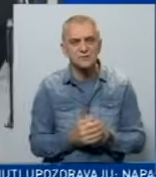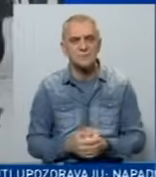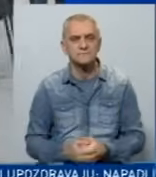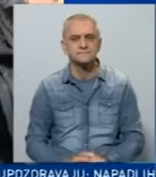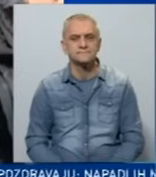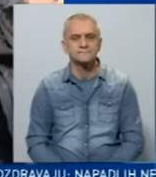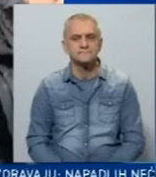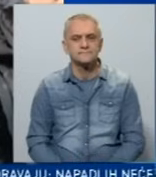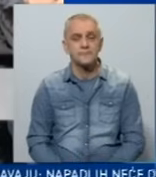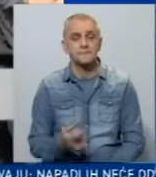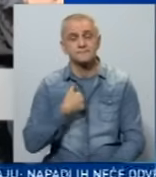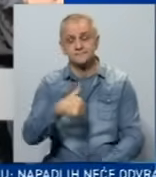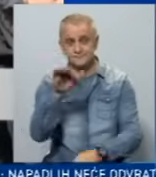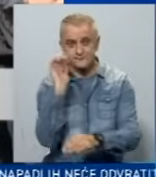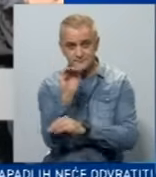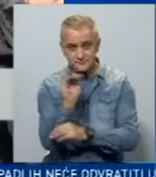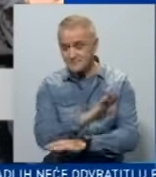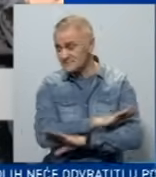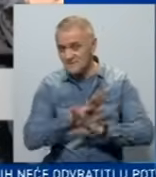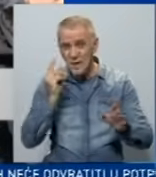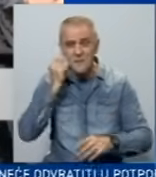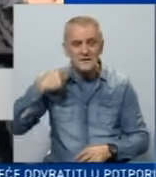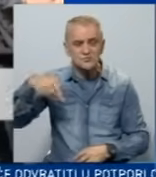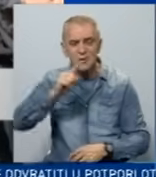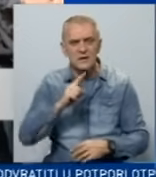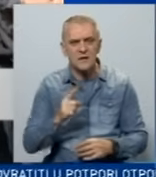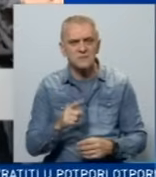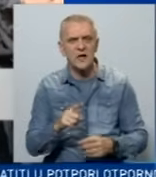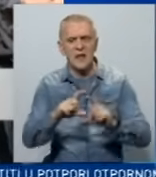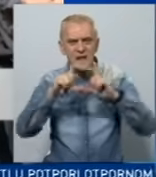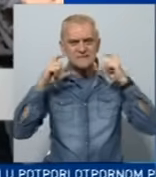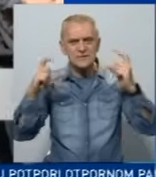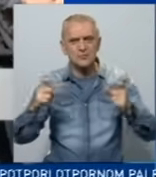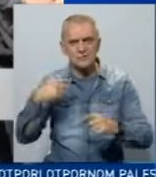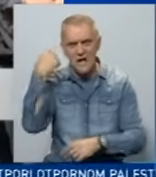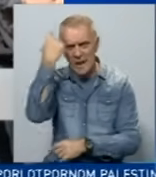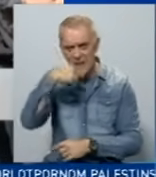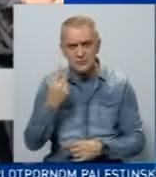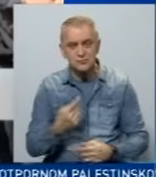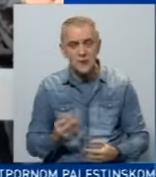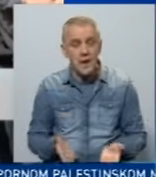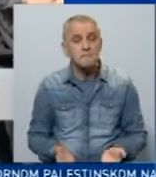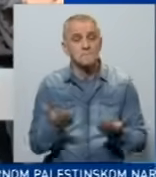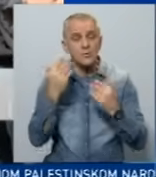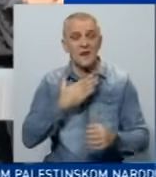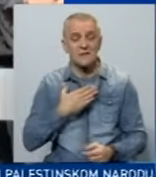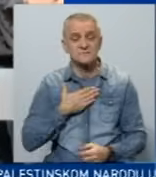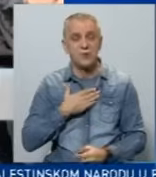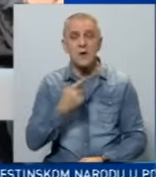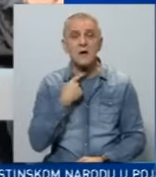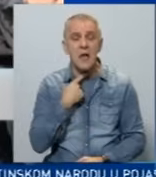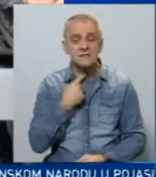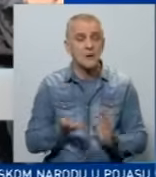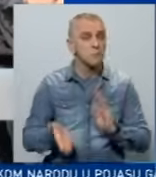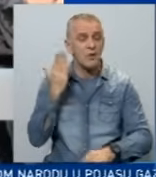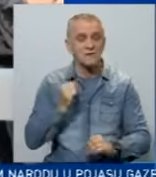podršku. Apelujemo na sve međunarodne aktere, institucije, ličnosti, da podignu svoj glas, povećaju